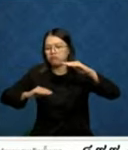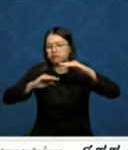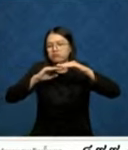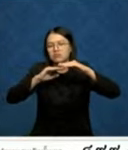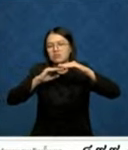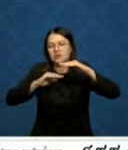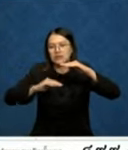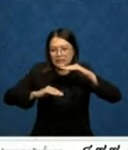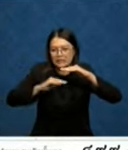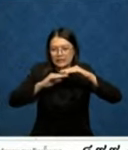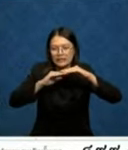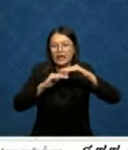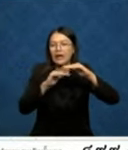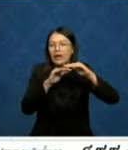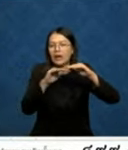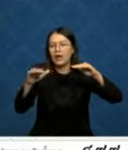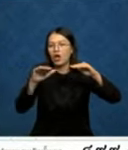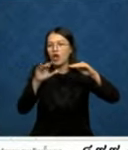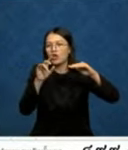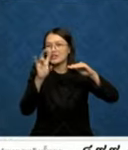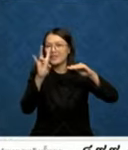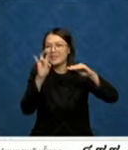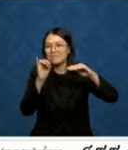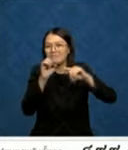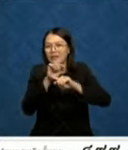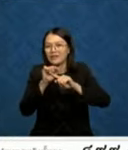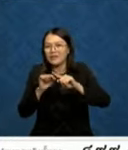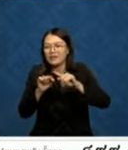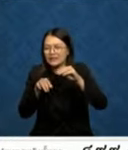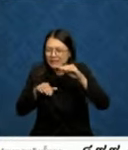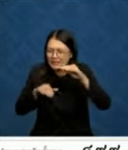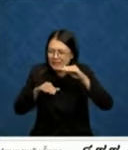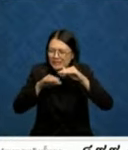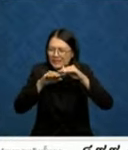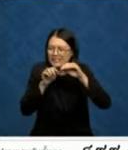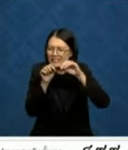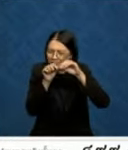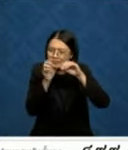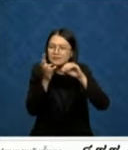ายการเงินการคลังกำหนดไว้ร้อยละ70แต่ก็ต้องบอกว่า